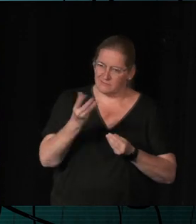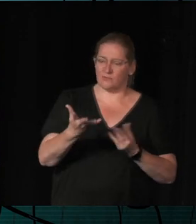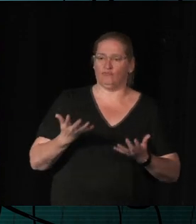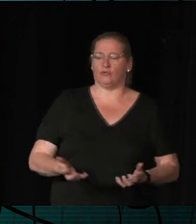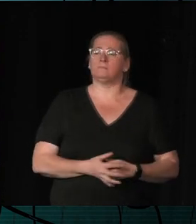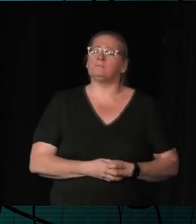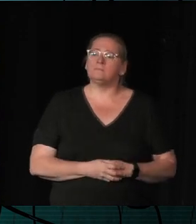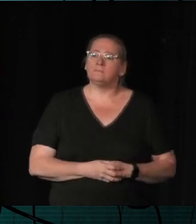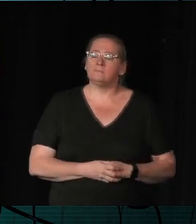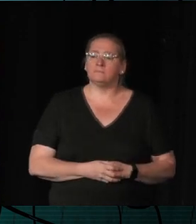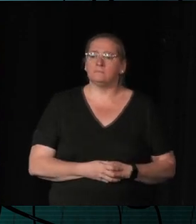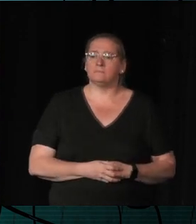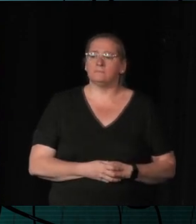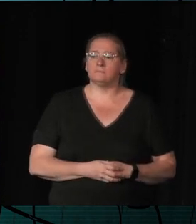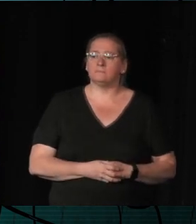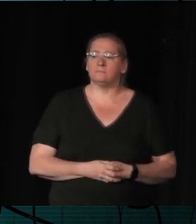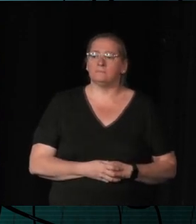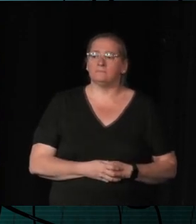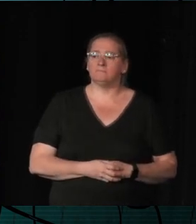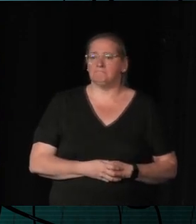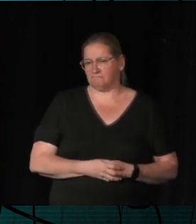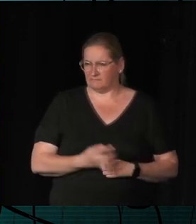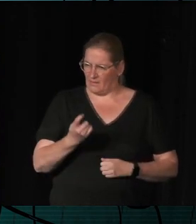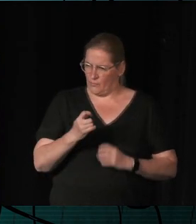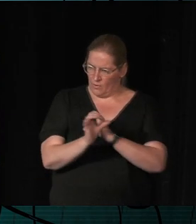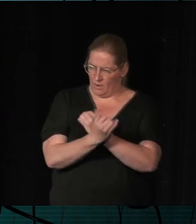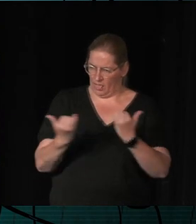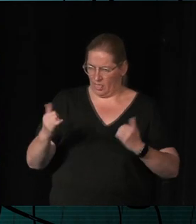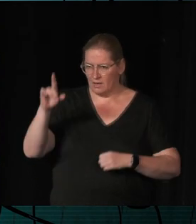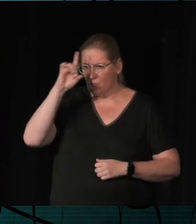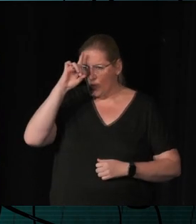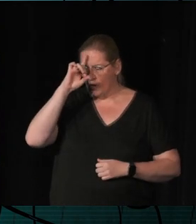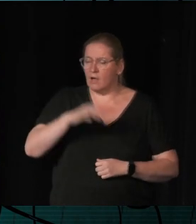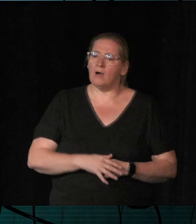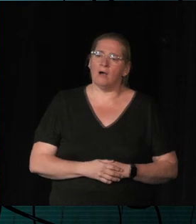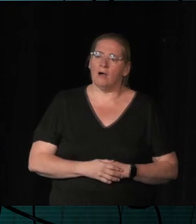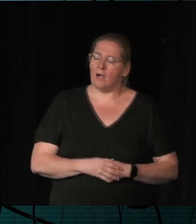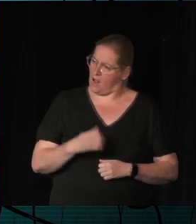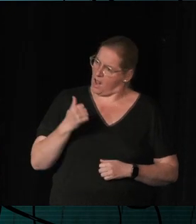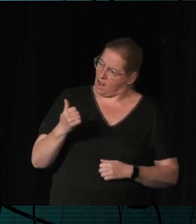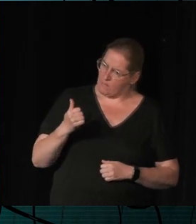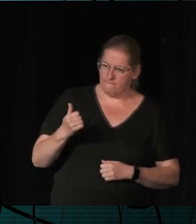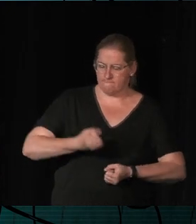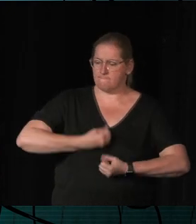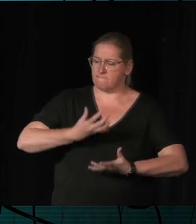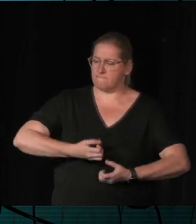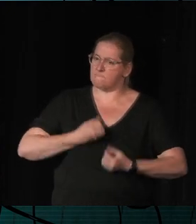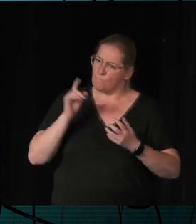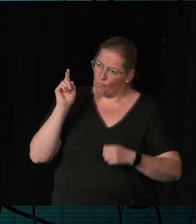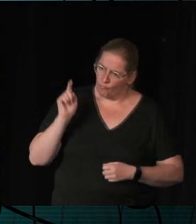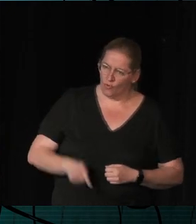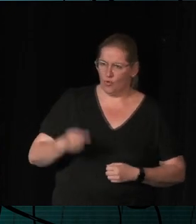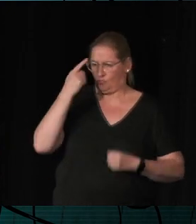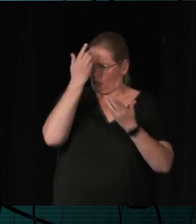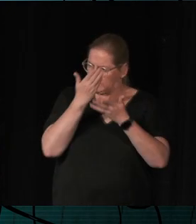empathie. Pourtant, je trouve qu'il y a un petit paradoxe, puisqu'il y a une ouverture d'esprit dans le propos qui est volontariste, qui est là, l'idée de se